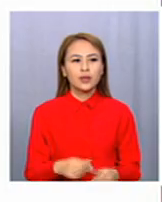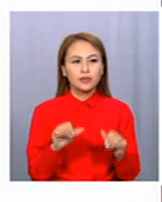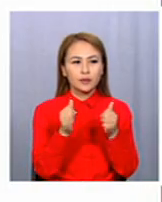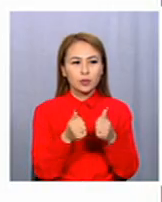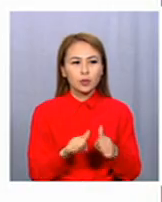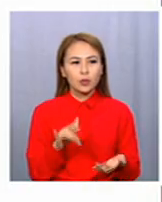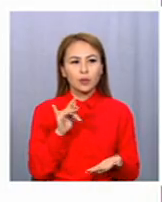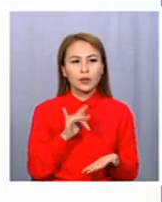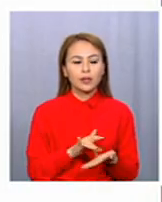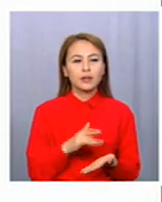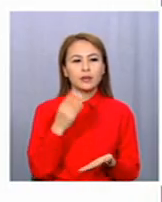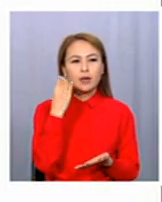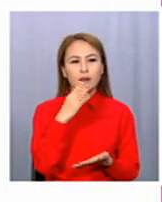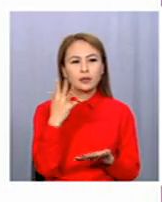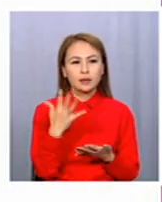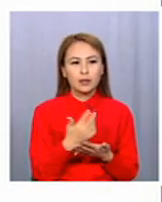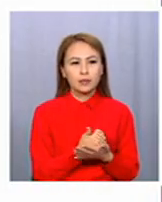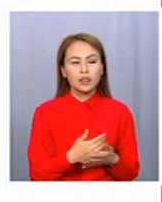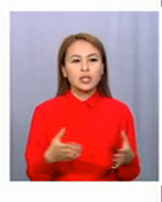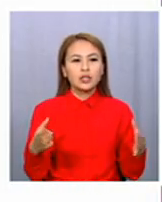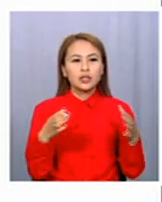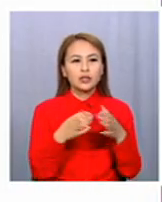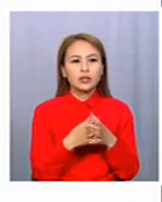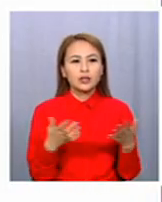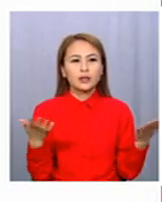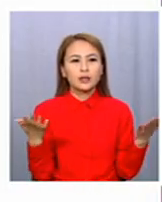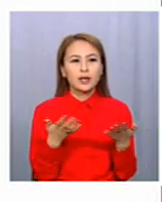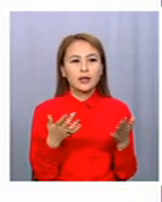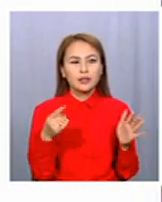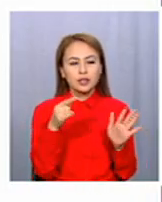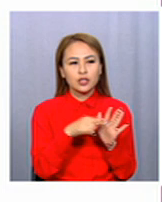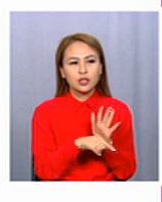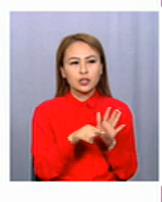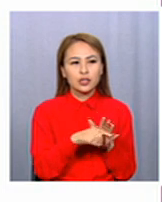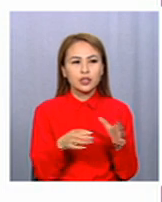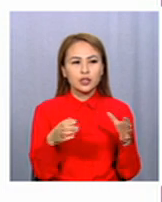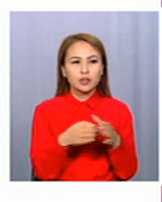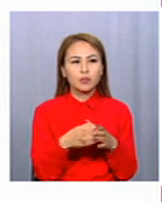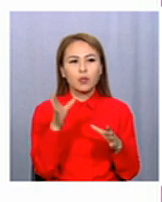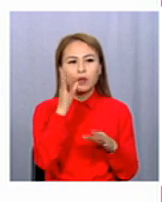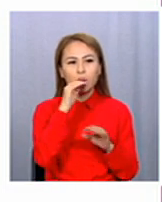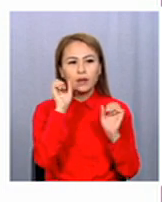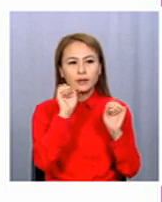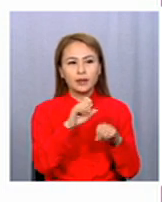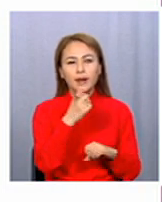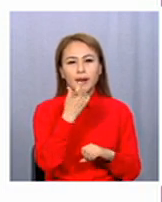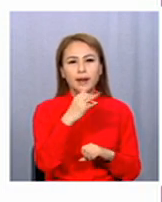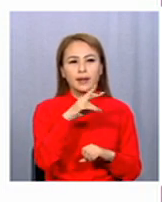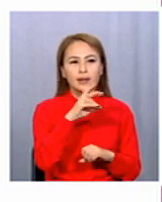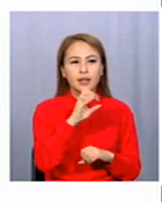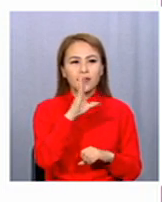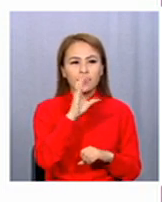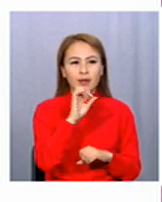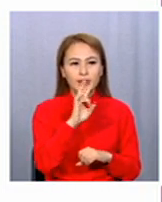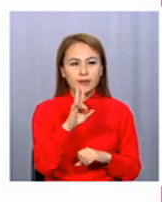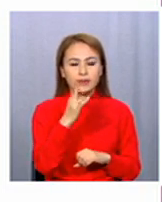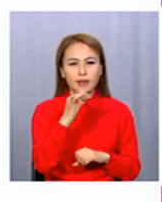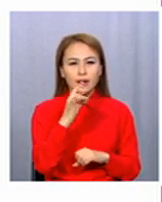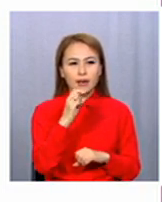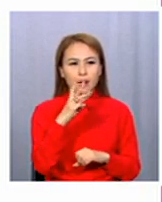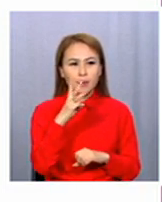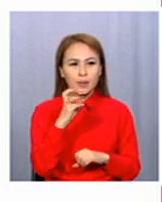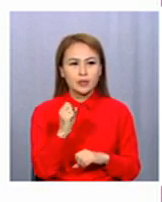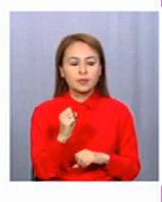Фигуралардың ортақ қасиеттерін анықтаңдар. Жиындардың қайсысы ішкі жиын бола алады. Эйлер Вен